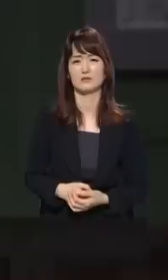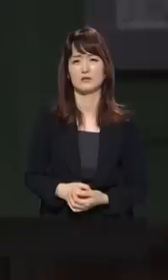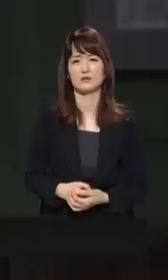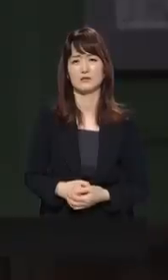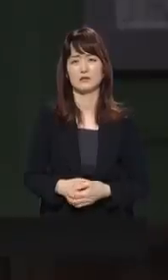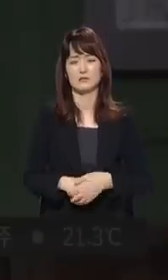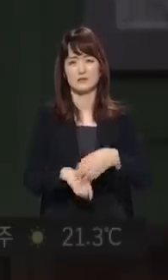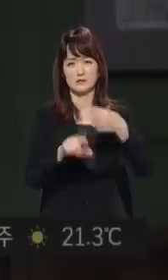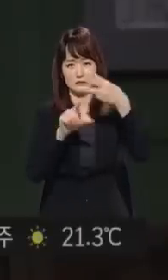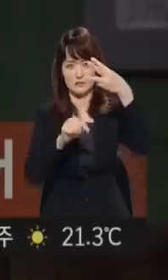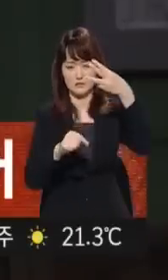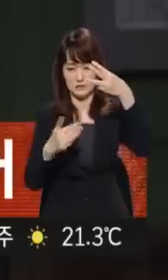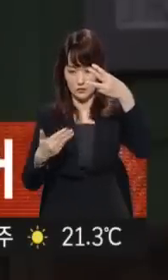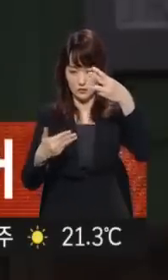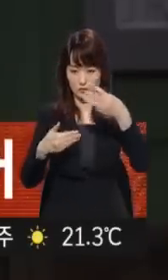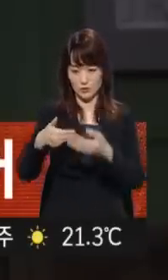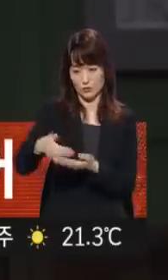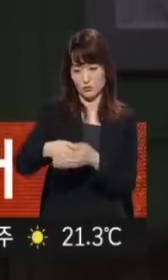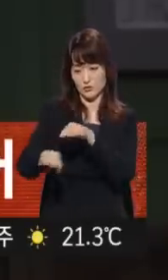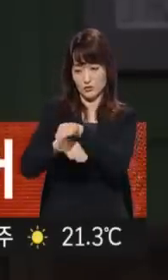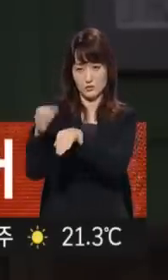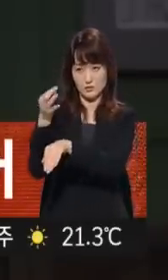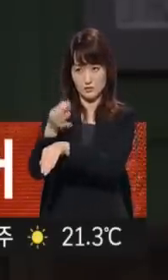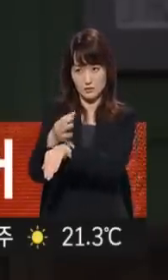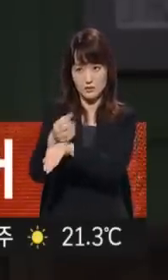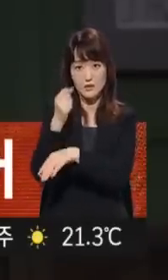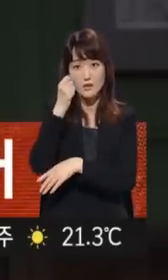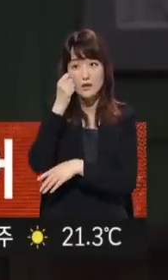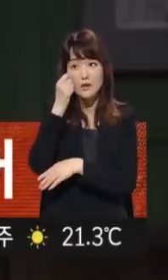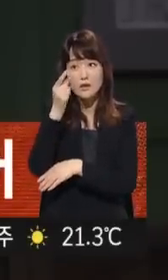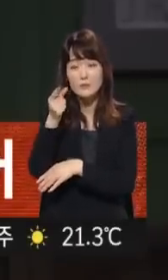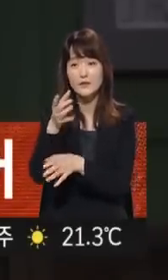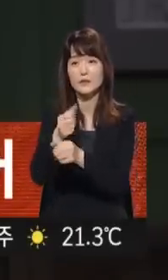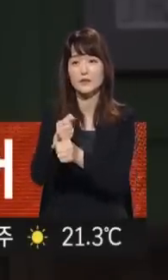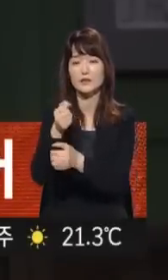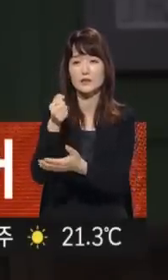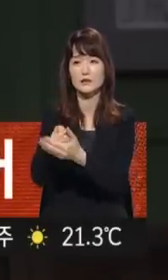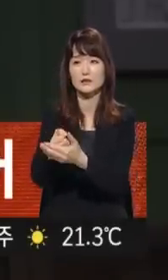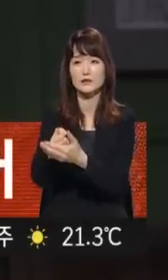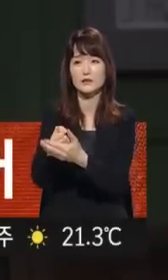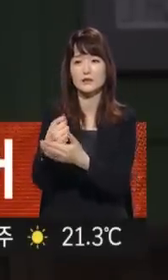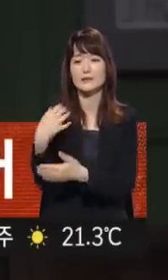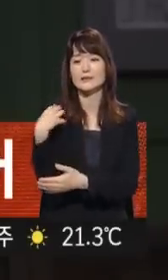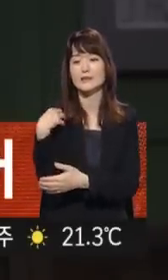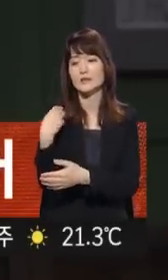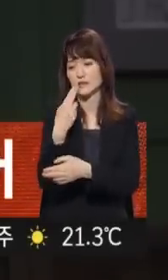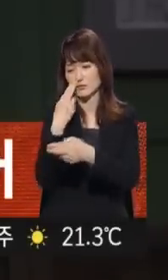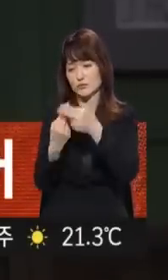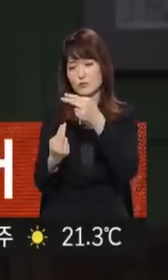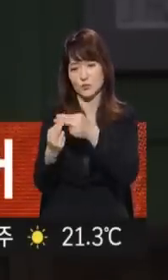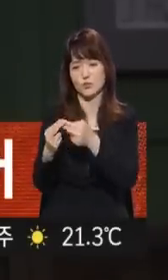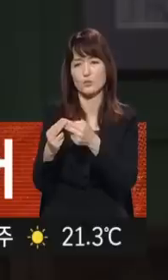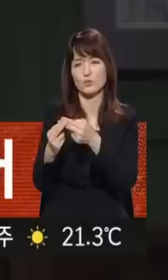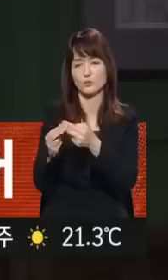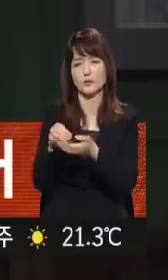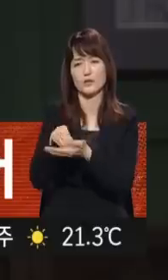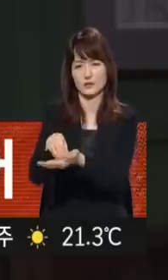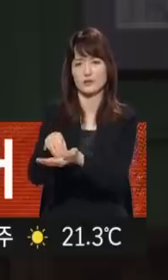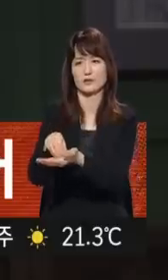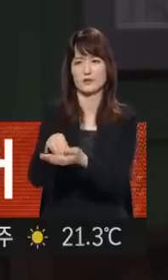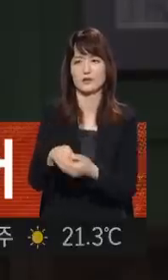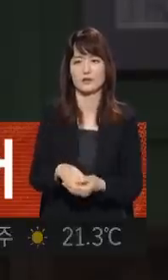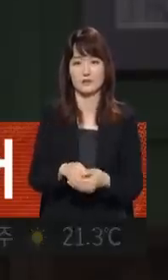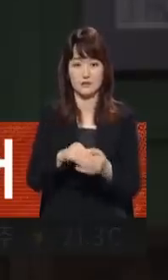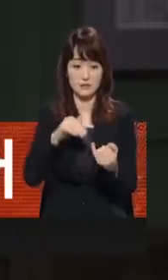지난달 9일에 중고로 차를 샀는데요 그러면서 한 달만 기한을 설정해서 의무보험인 책임보험만든 상황이 없습니다 그렇기 때문에